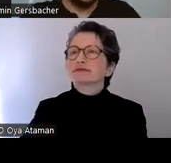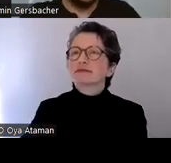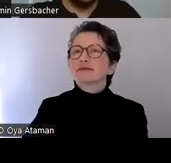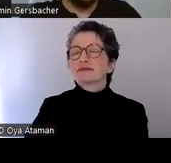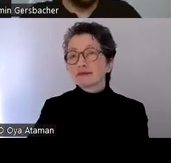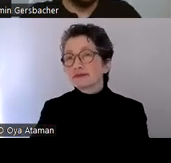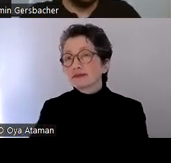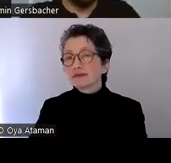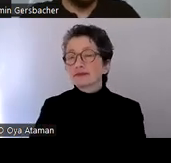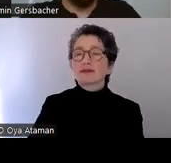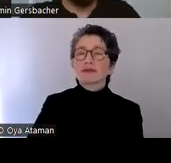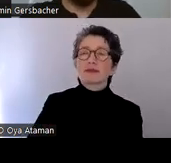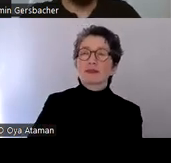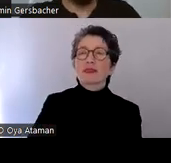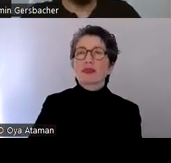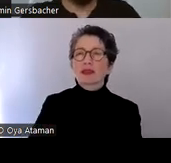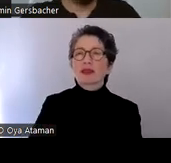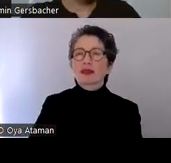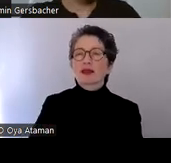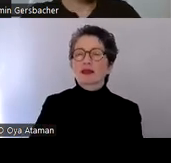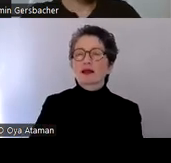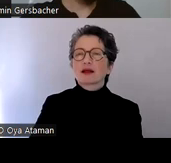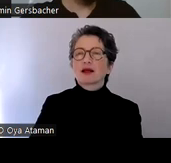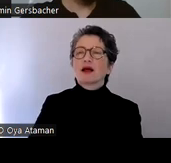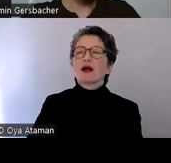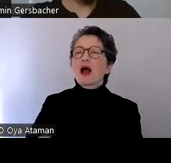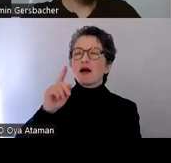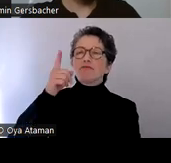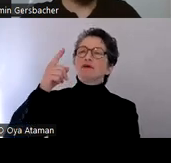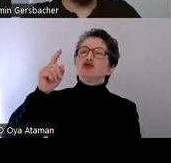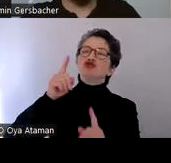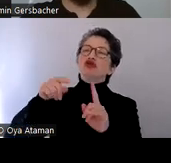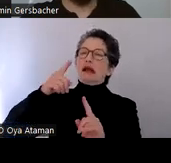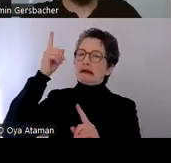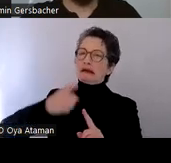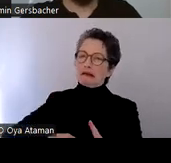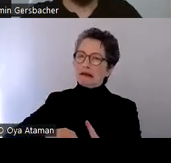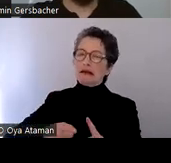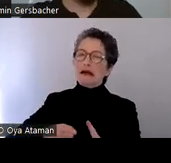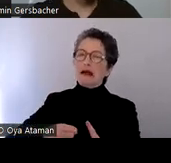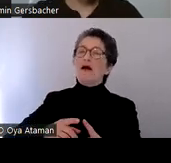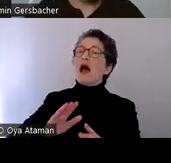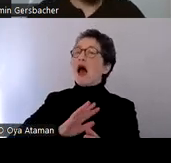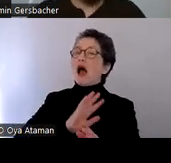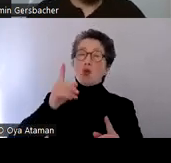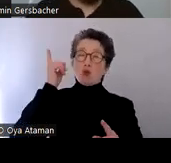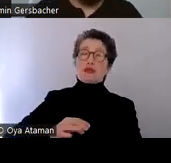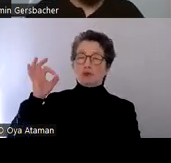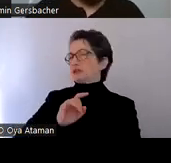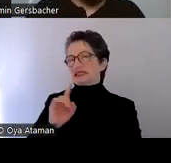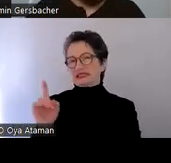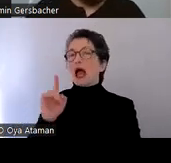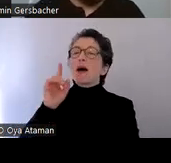es ist schon so, dass man da jetzt nicht komplett drauf gehen kann. Aber zumindest mal für den Checkpunkt ist es dann okay.